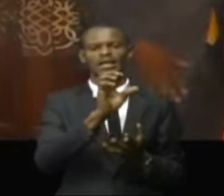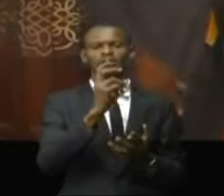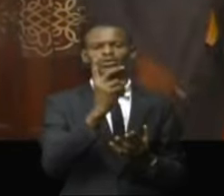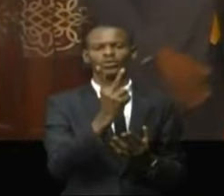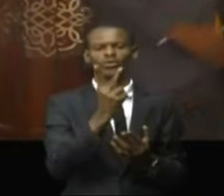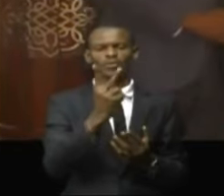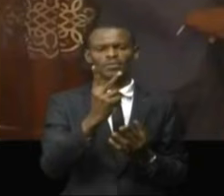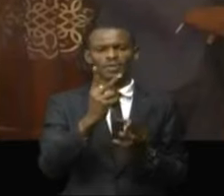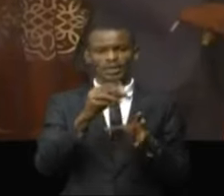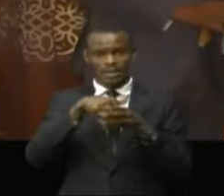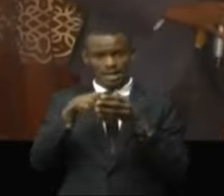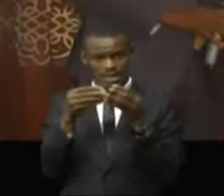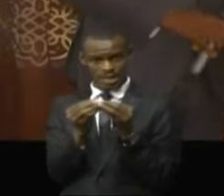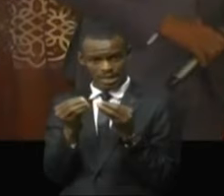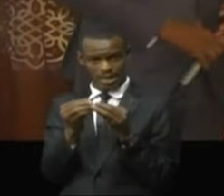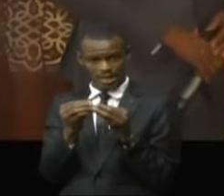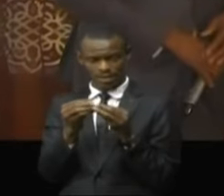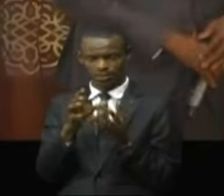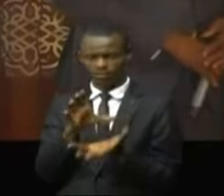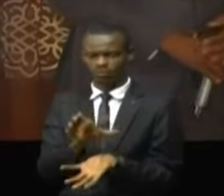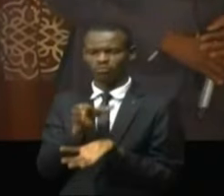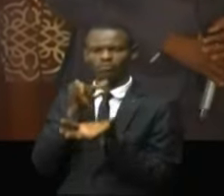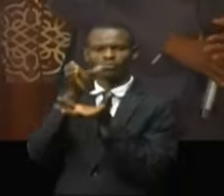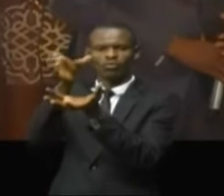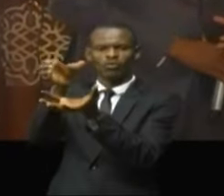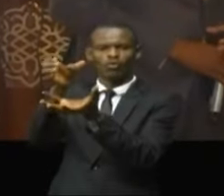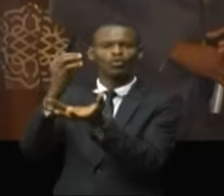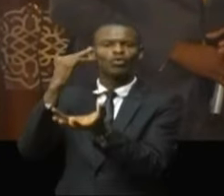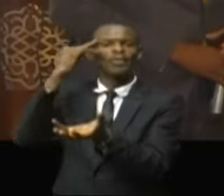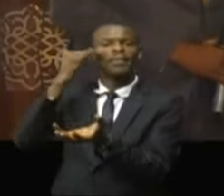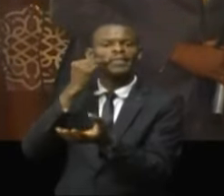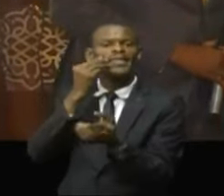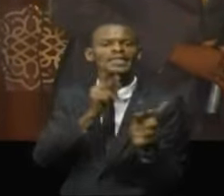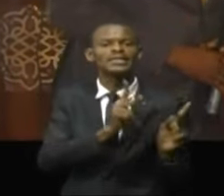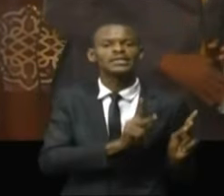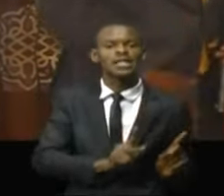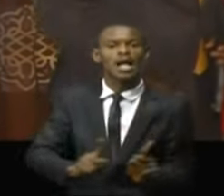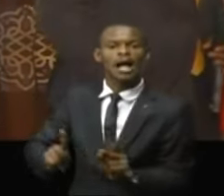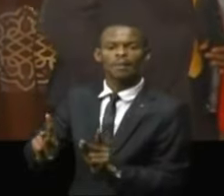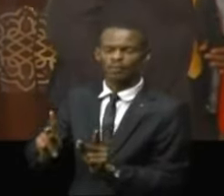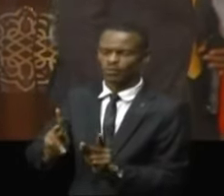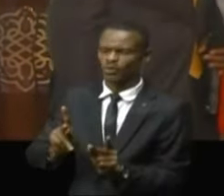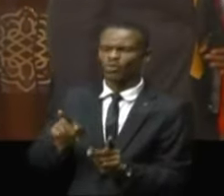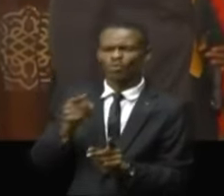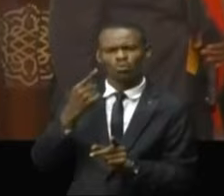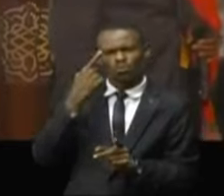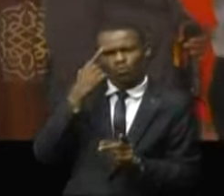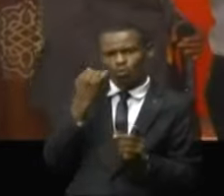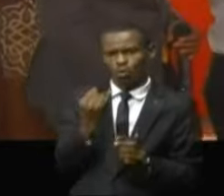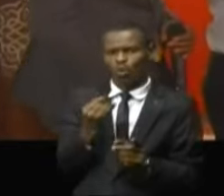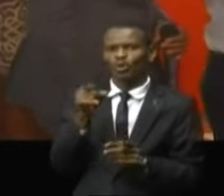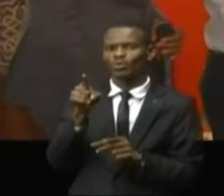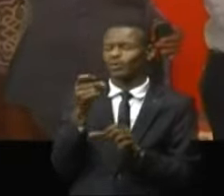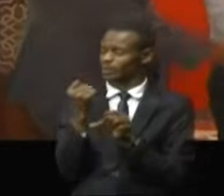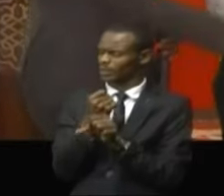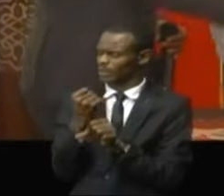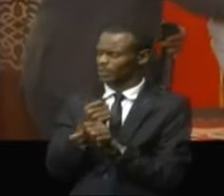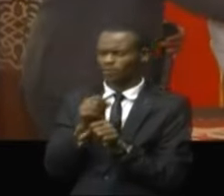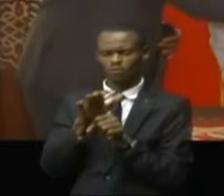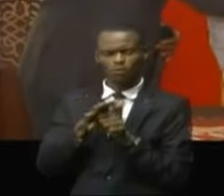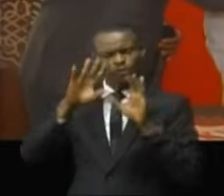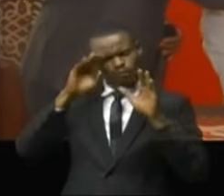de reconnaissance à la ministre d'État, ministre du Plan, Judith Suminwa-Touluka, pour son engagement en matière de